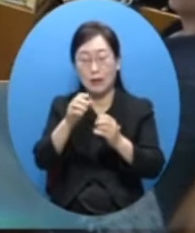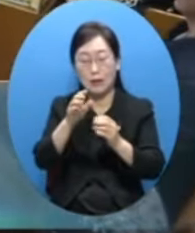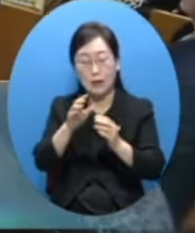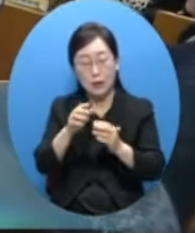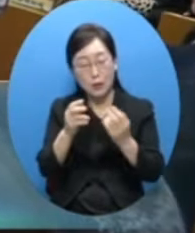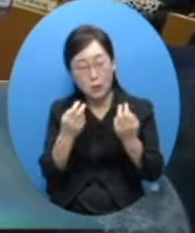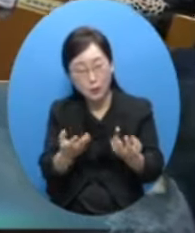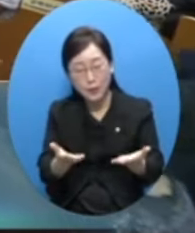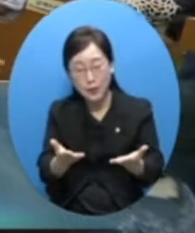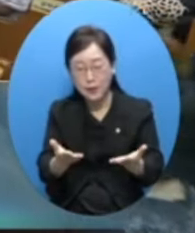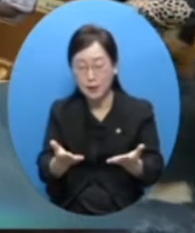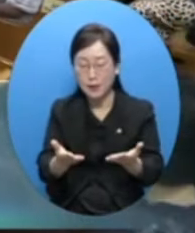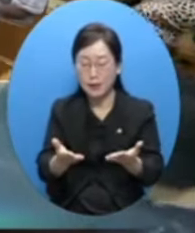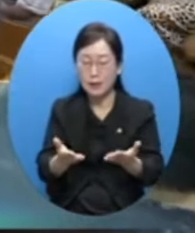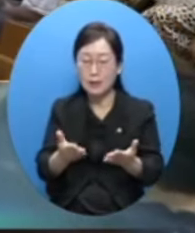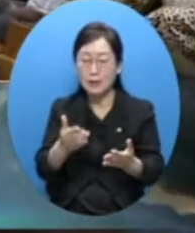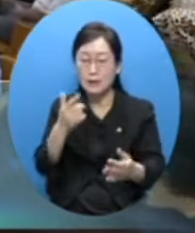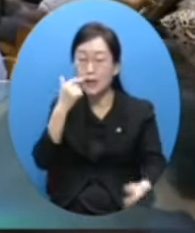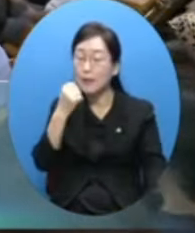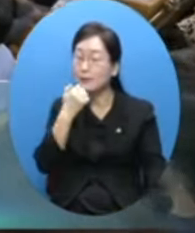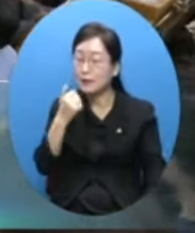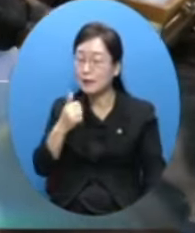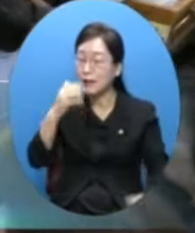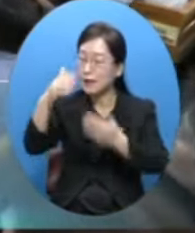어찌할꼬 하고 가서 야훼께 묻자온대.